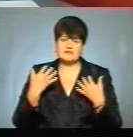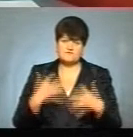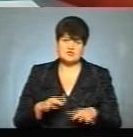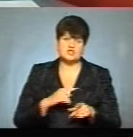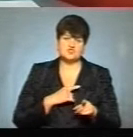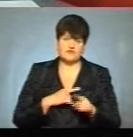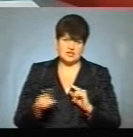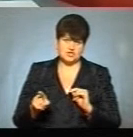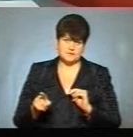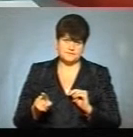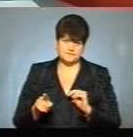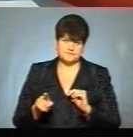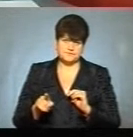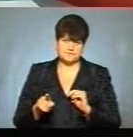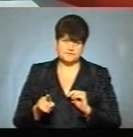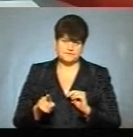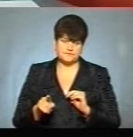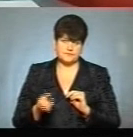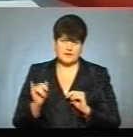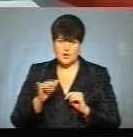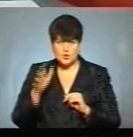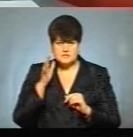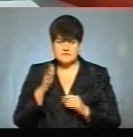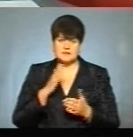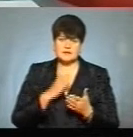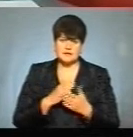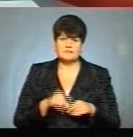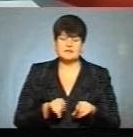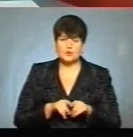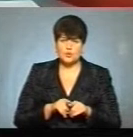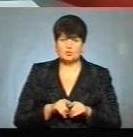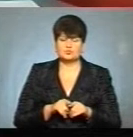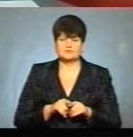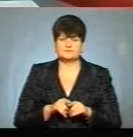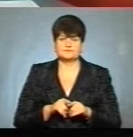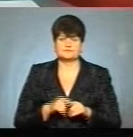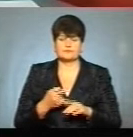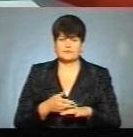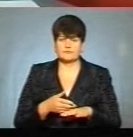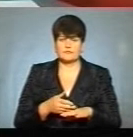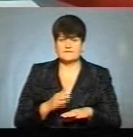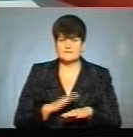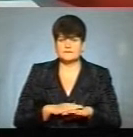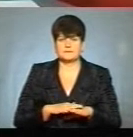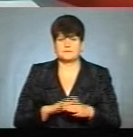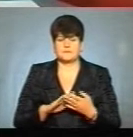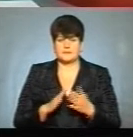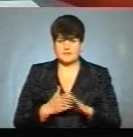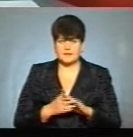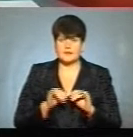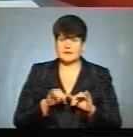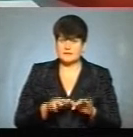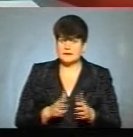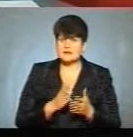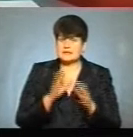набагато швидше. І освіта перебуває в такому турбулентному стані. Поясню чому. Тому що діє закон